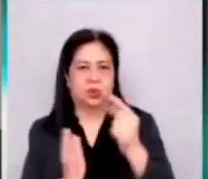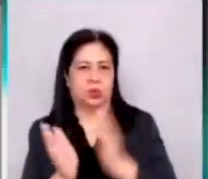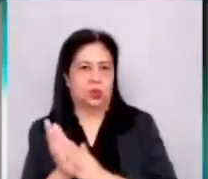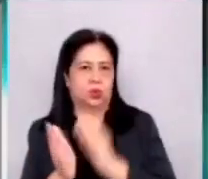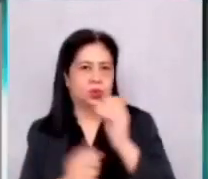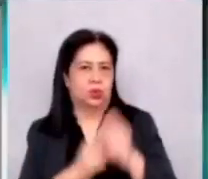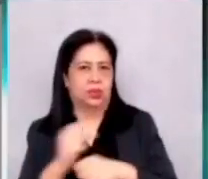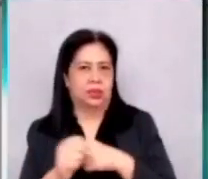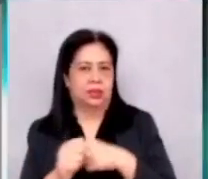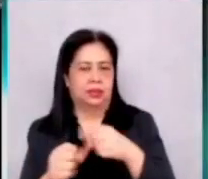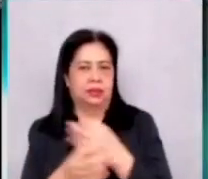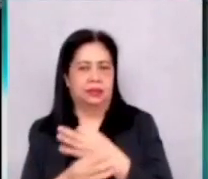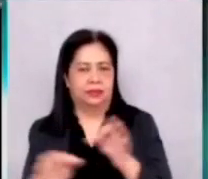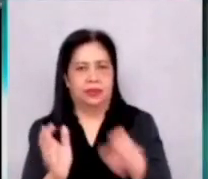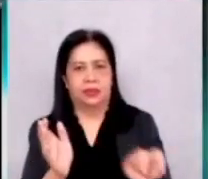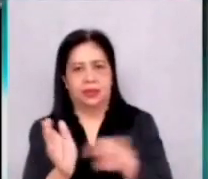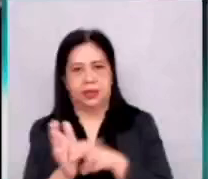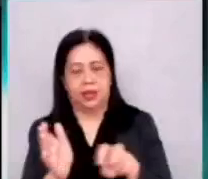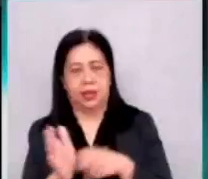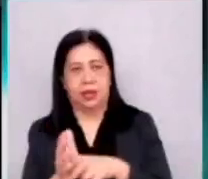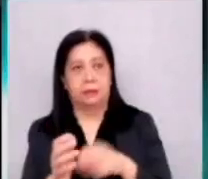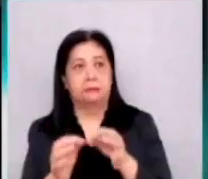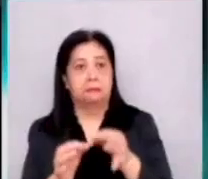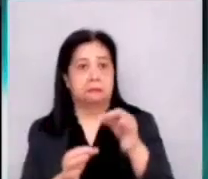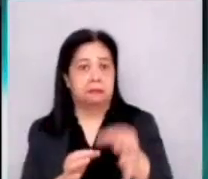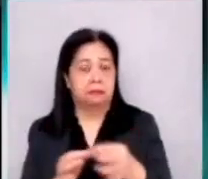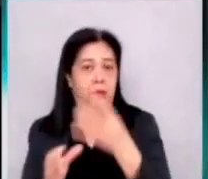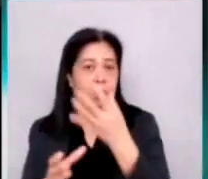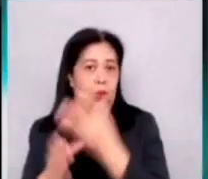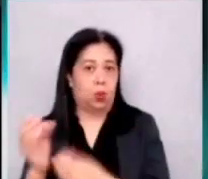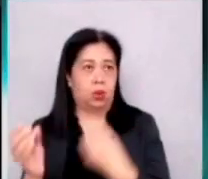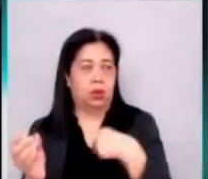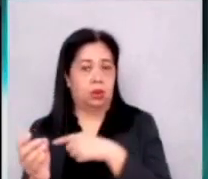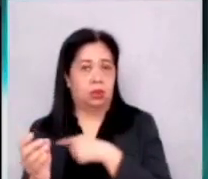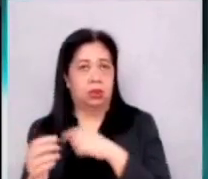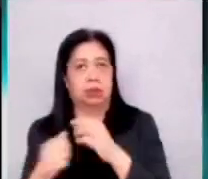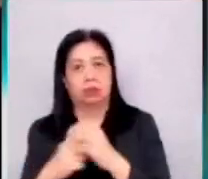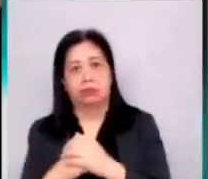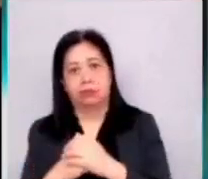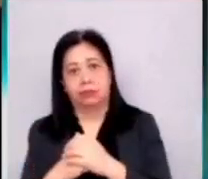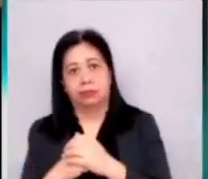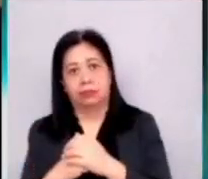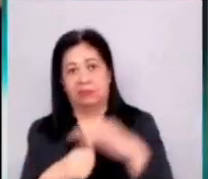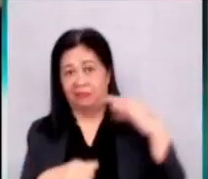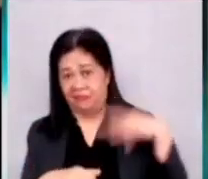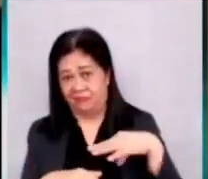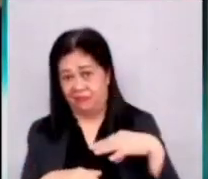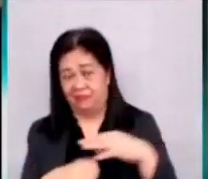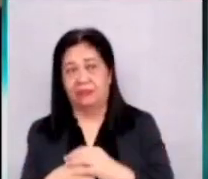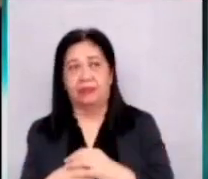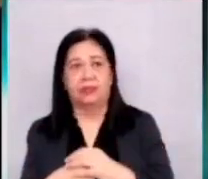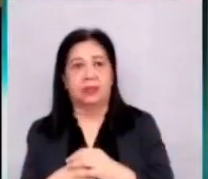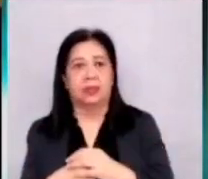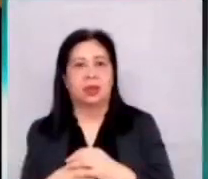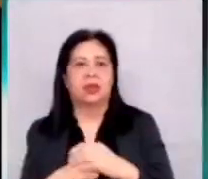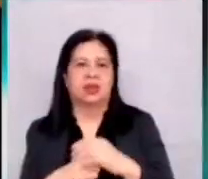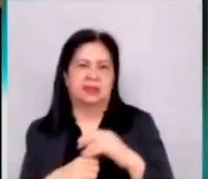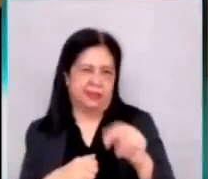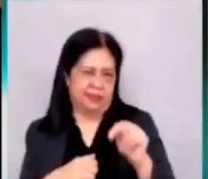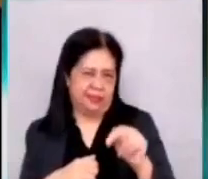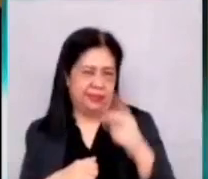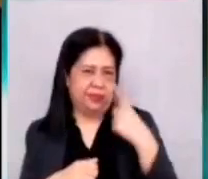sakay. By extending it, mawawalan naman kami ng kita, which we need para sa ating